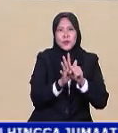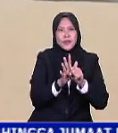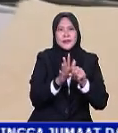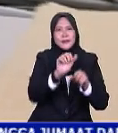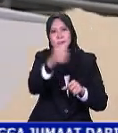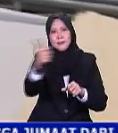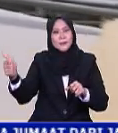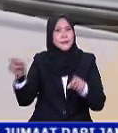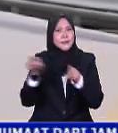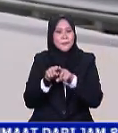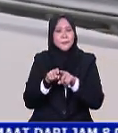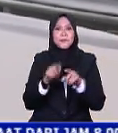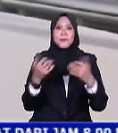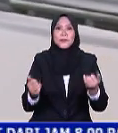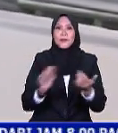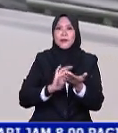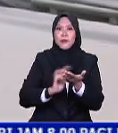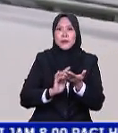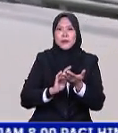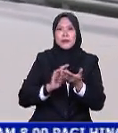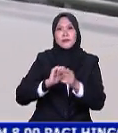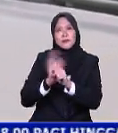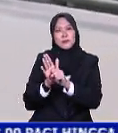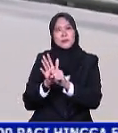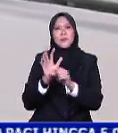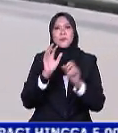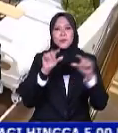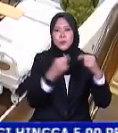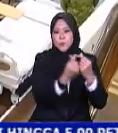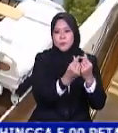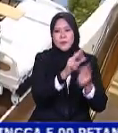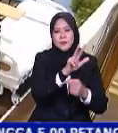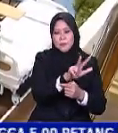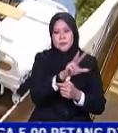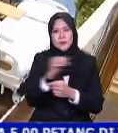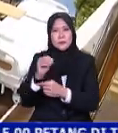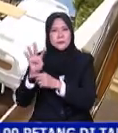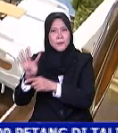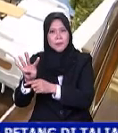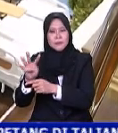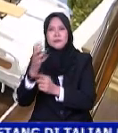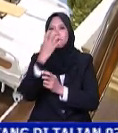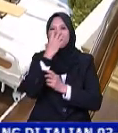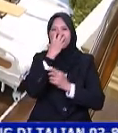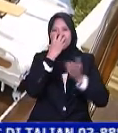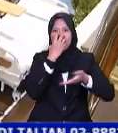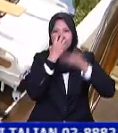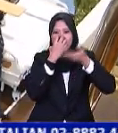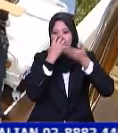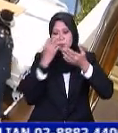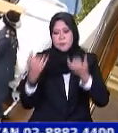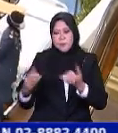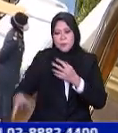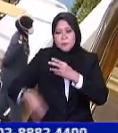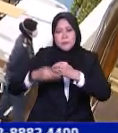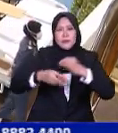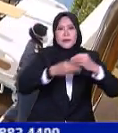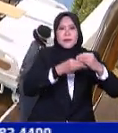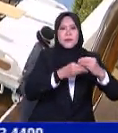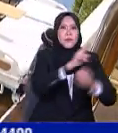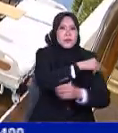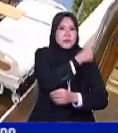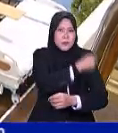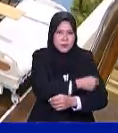lain fokusnya adalah rawatan bagi pesakit kategori tiga dan empat dengan bekalan oksigen juga akan ditambah di Hospital